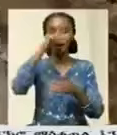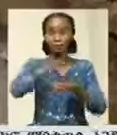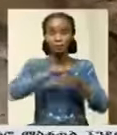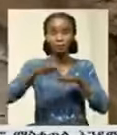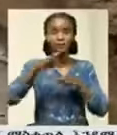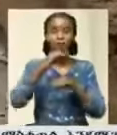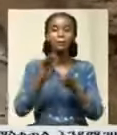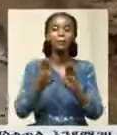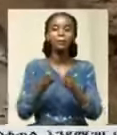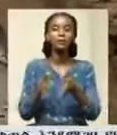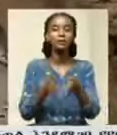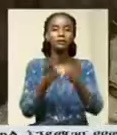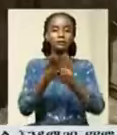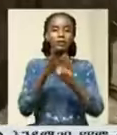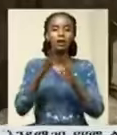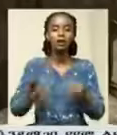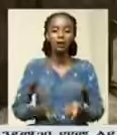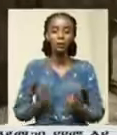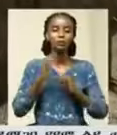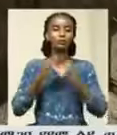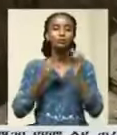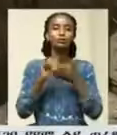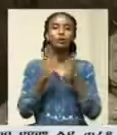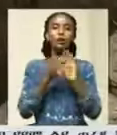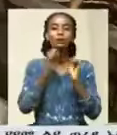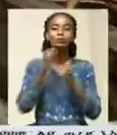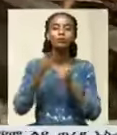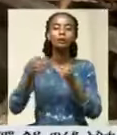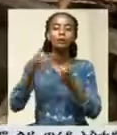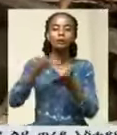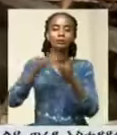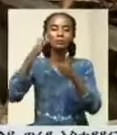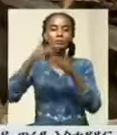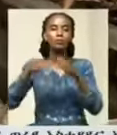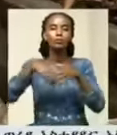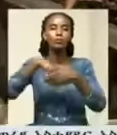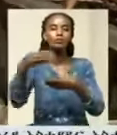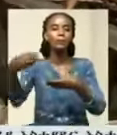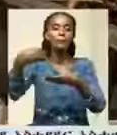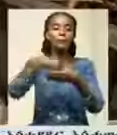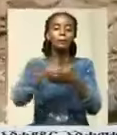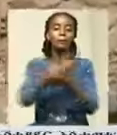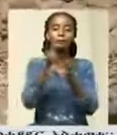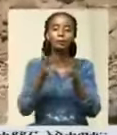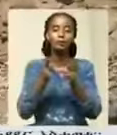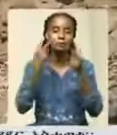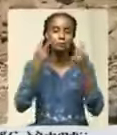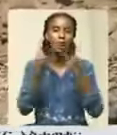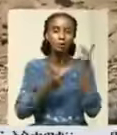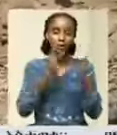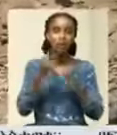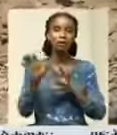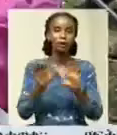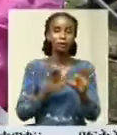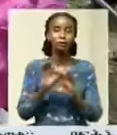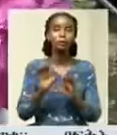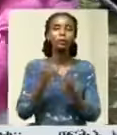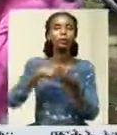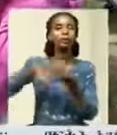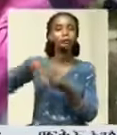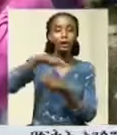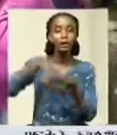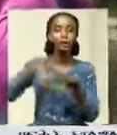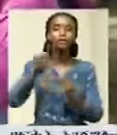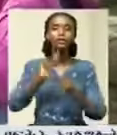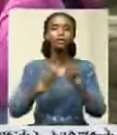የመንገድ ክፍታ፣ ለነዋሪዎች ምቹ ያልሆኑ በከተማዋ ዳርቻ የሚገኙ የመውጫና መግቢያ ቦታዎች ምልከታ ተደርጎባቸዋል። በየአካባቢው